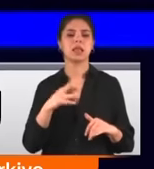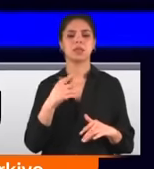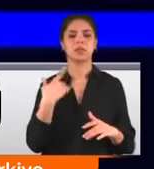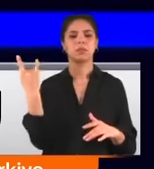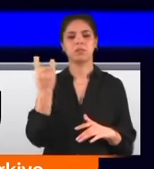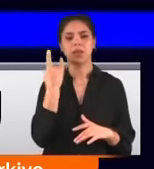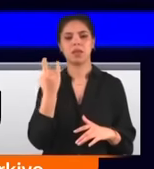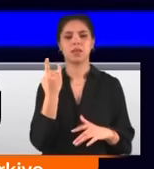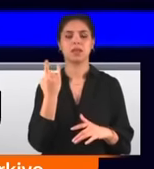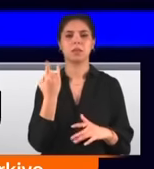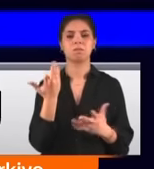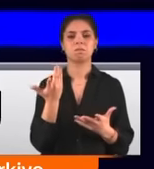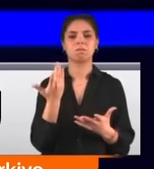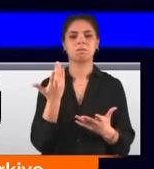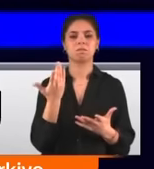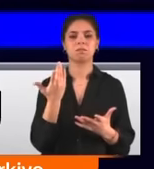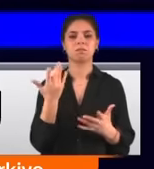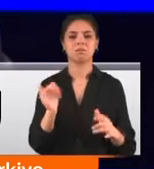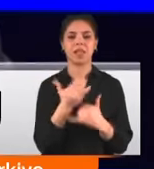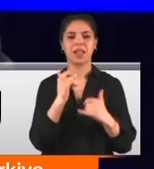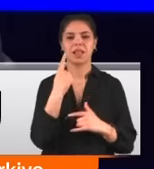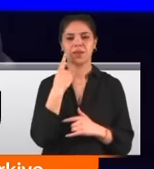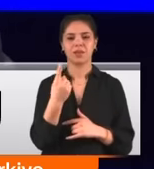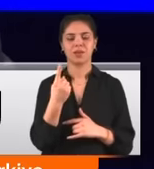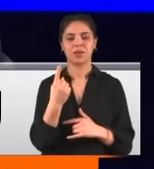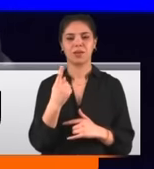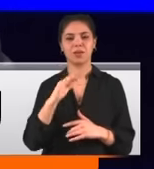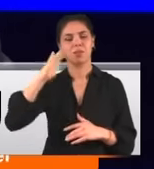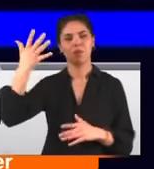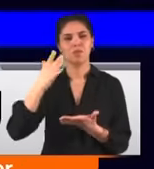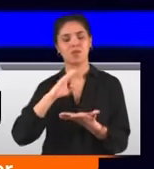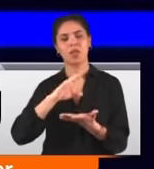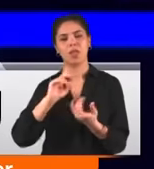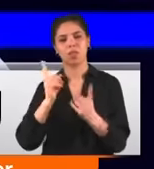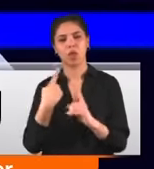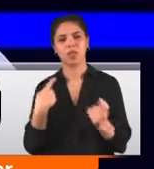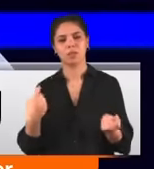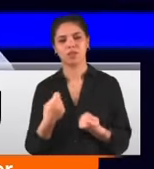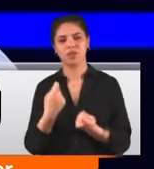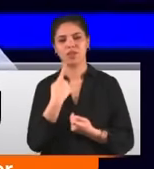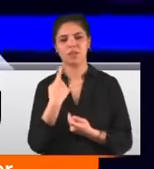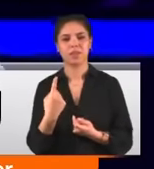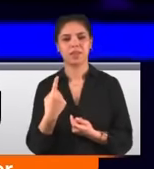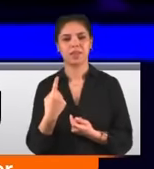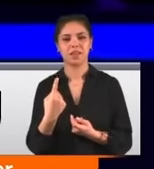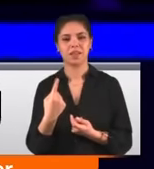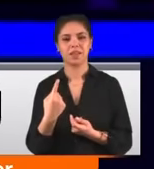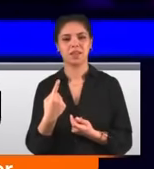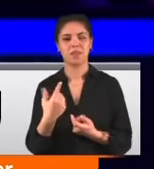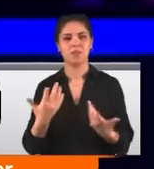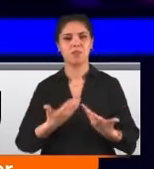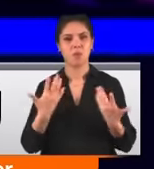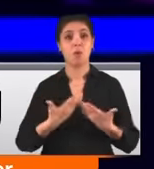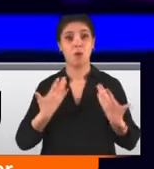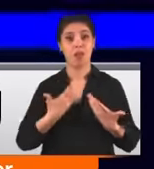takılayım, gideyim işte gezeyim, eğleneyim falan. Diğer dönemde dedim böyle tam gaz başlayayım. Aşırı